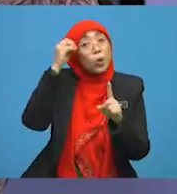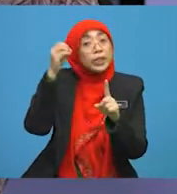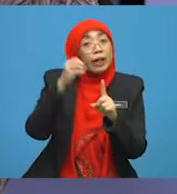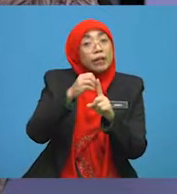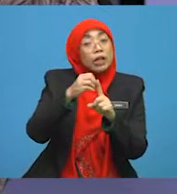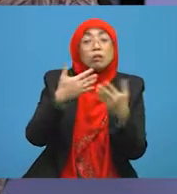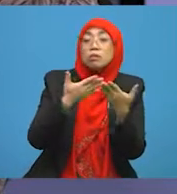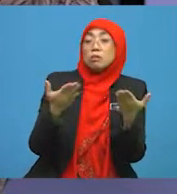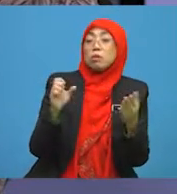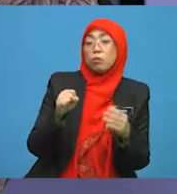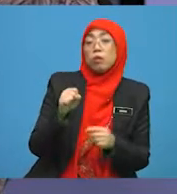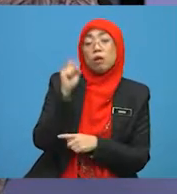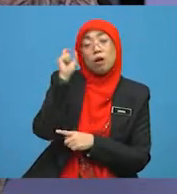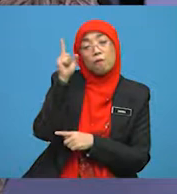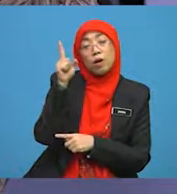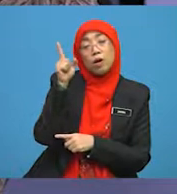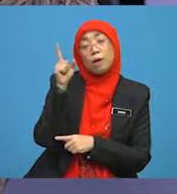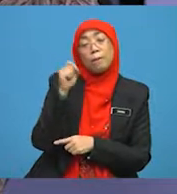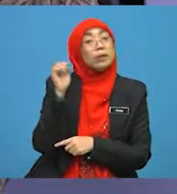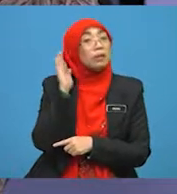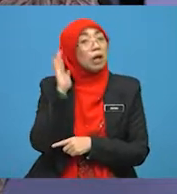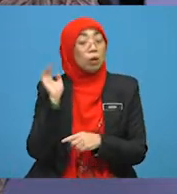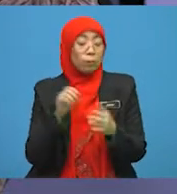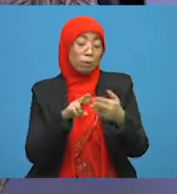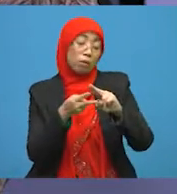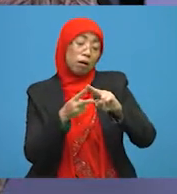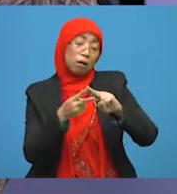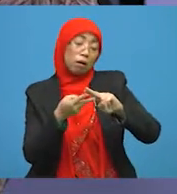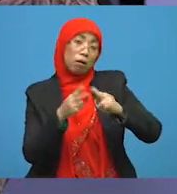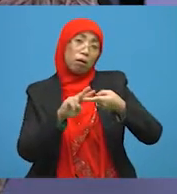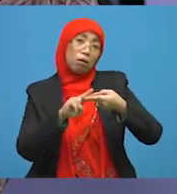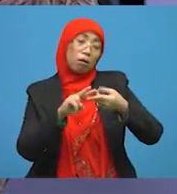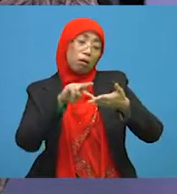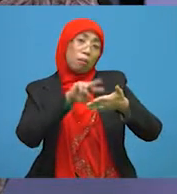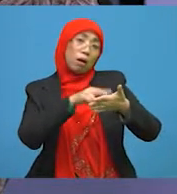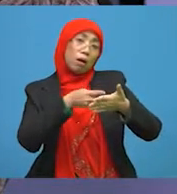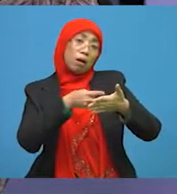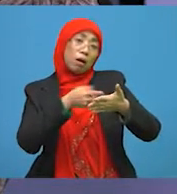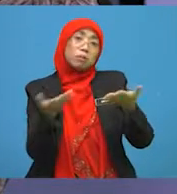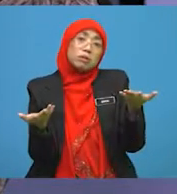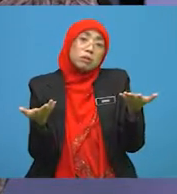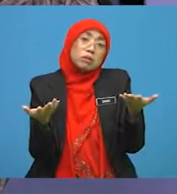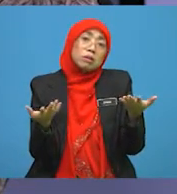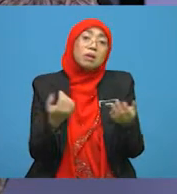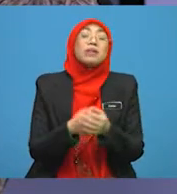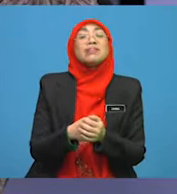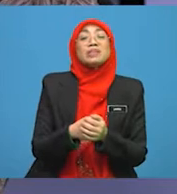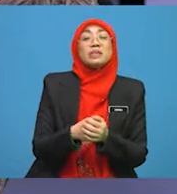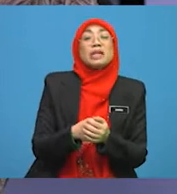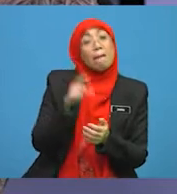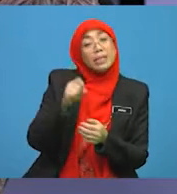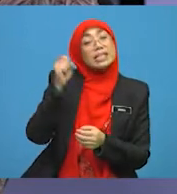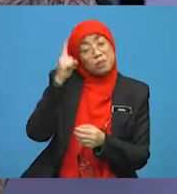dan membezakan konsep perubahan makna perkataan yang mengalami proses perluasan